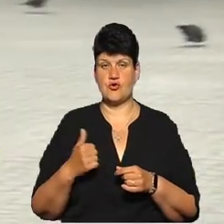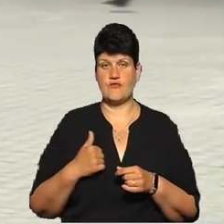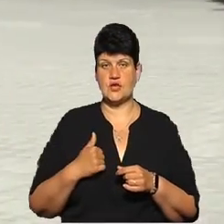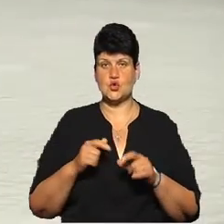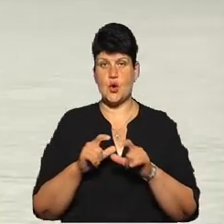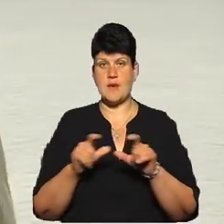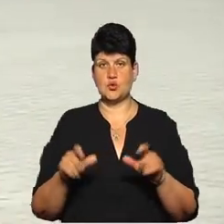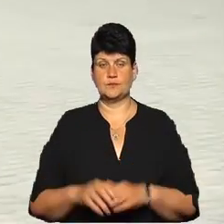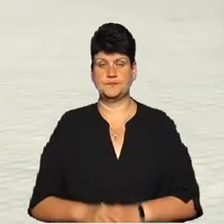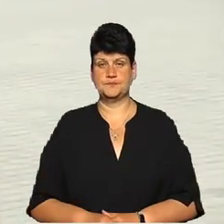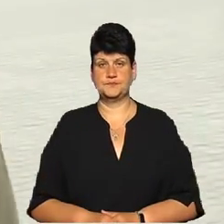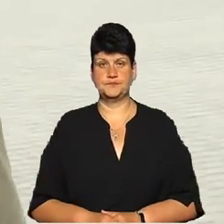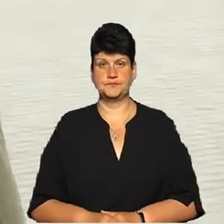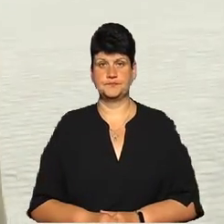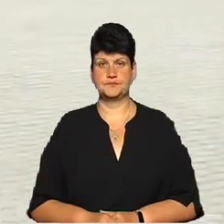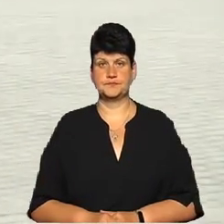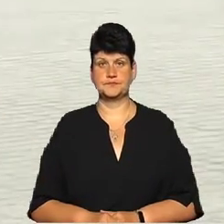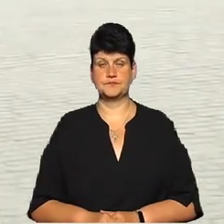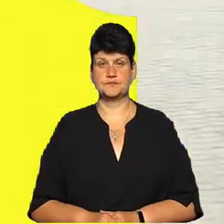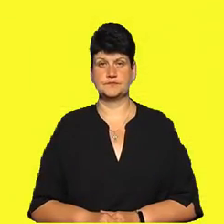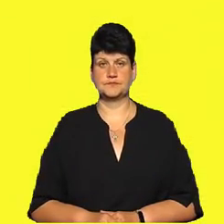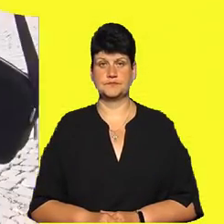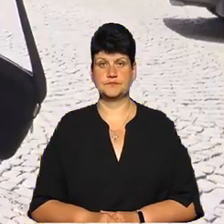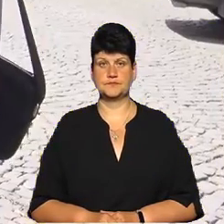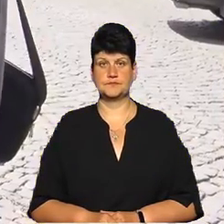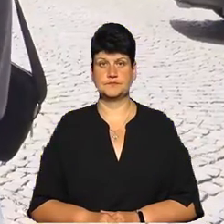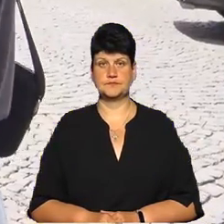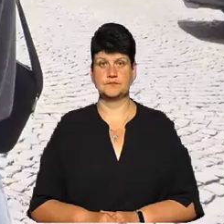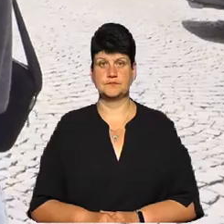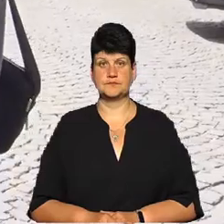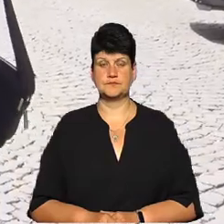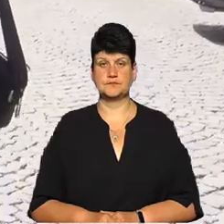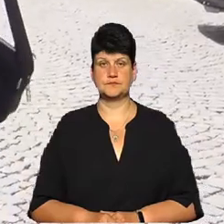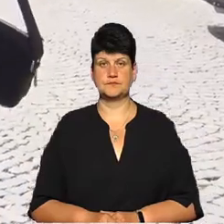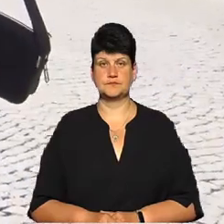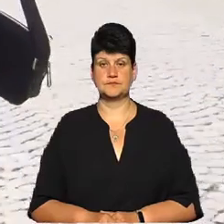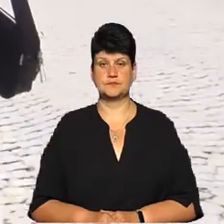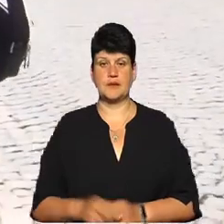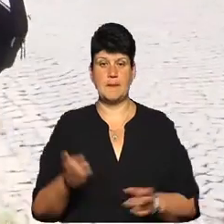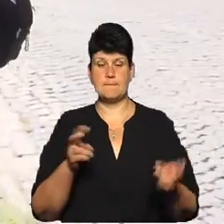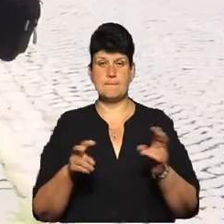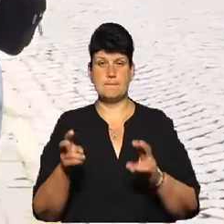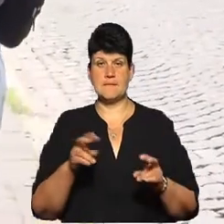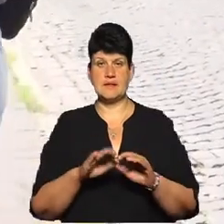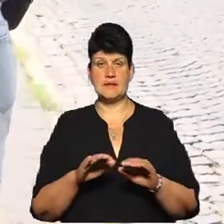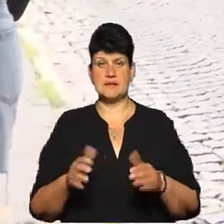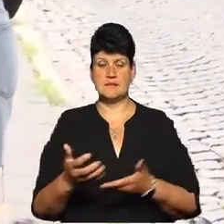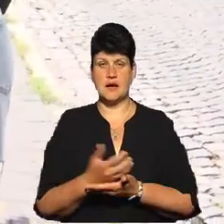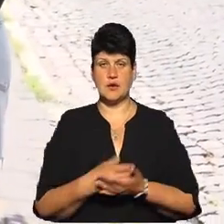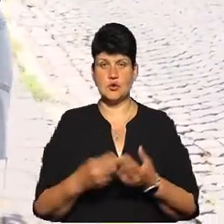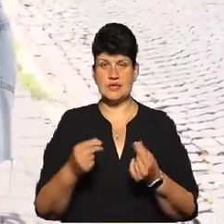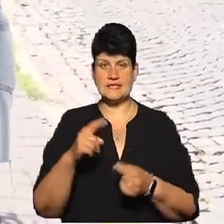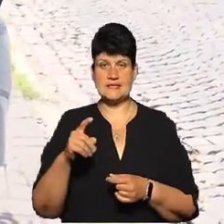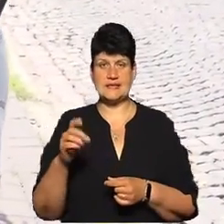Соломія Строз, Василь Панчук. Новини на Суспільному. Тернопільщина. Підходьте, будь ласка, дітки збирають гроші на ЗСУ,